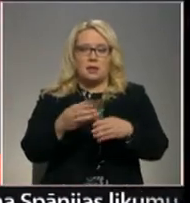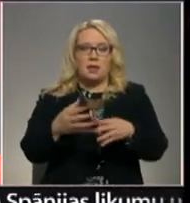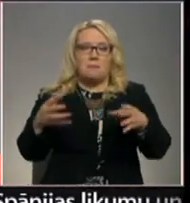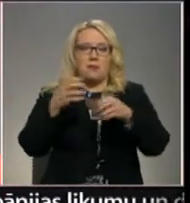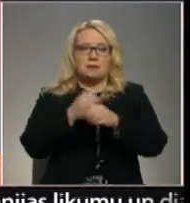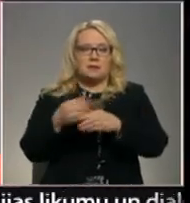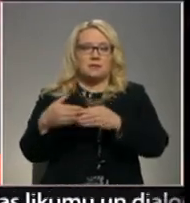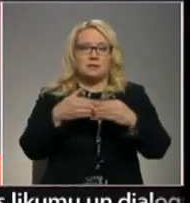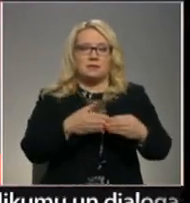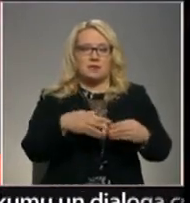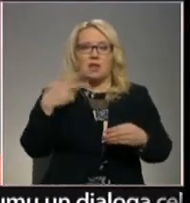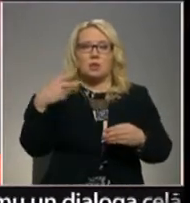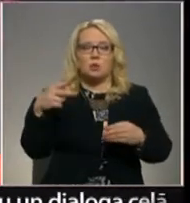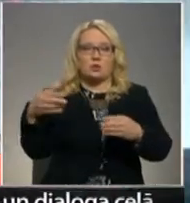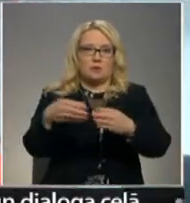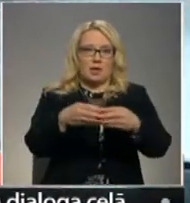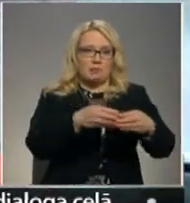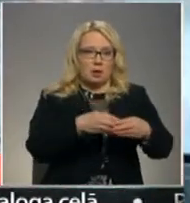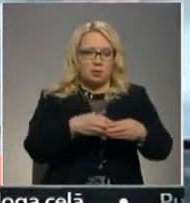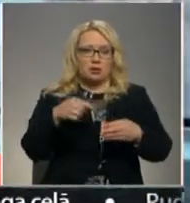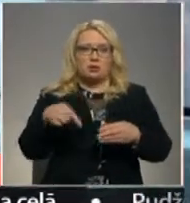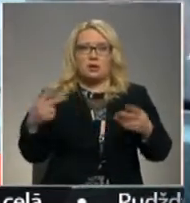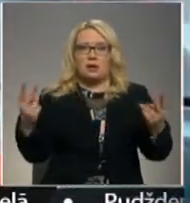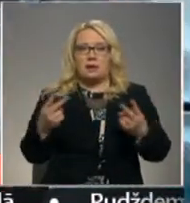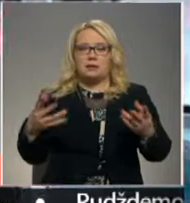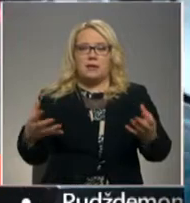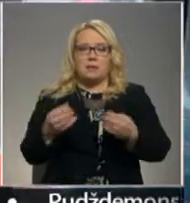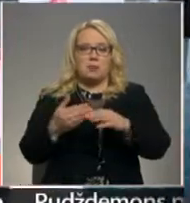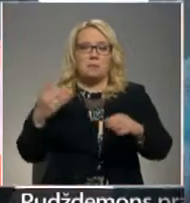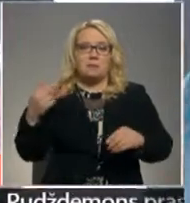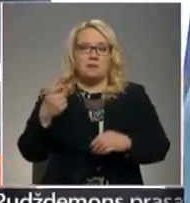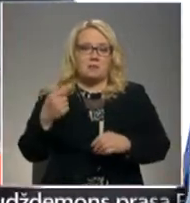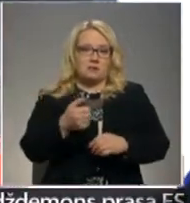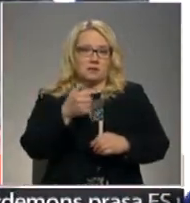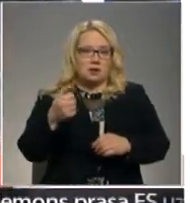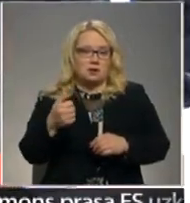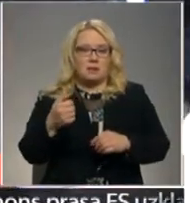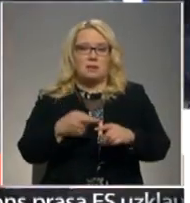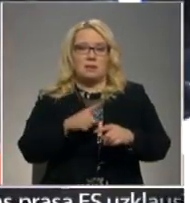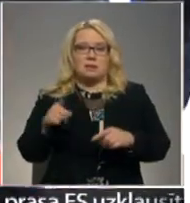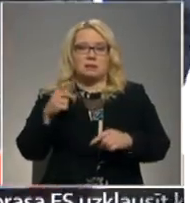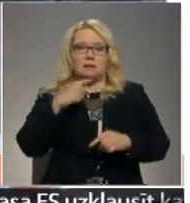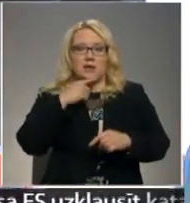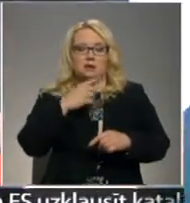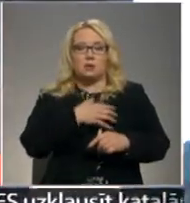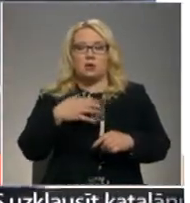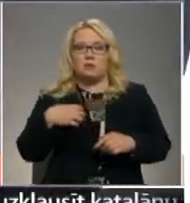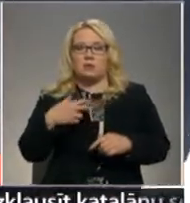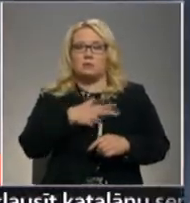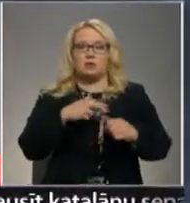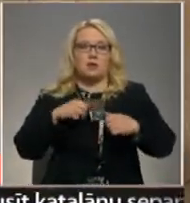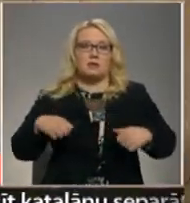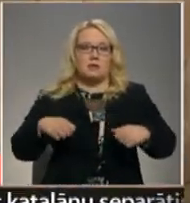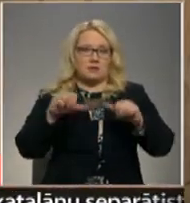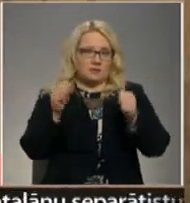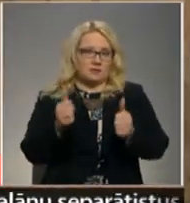izvedā vairāk nekā 20 ekipāžas. Šī tradīcija iedibināta jau pirms 11 gadiem, līdz ar Cēsu pašvaldības sociālā dienesta